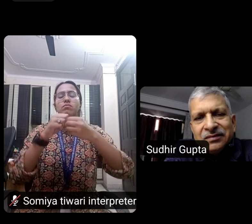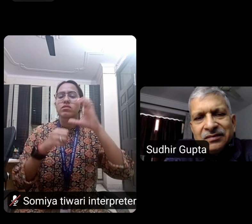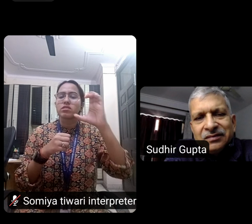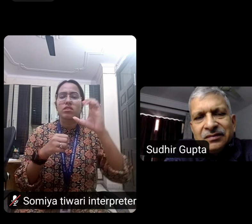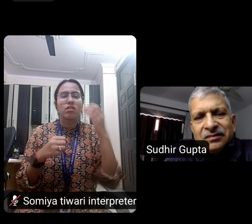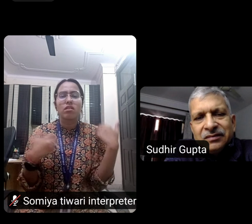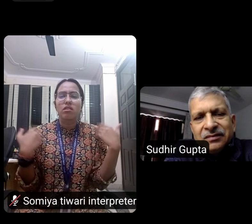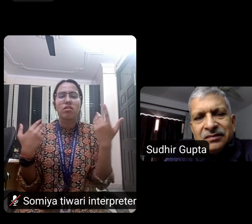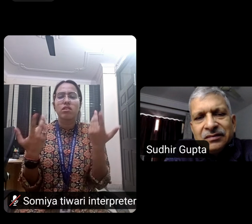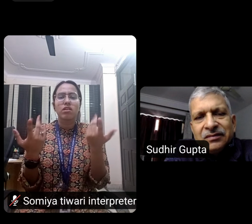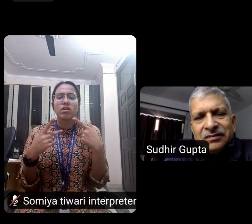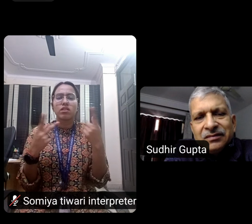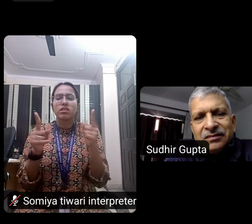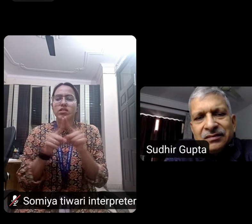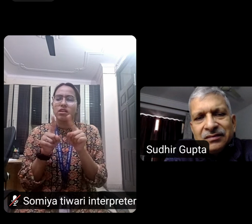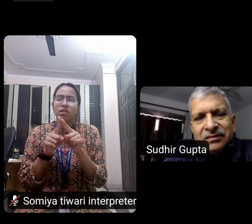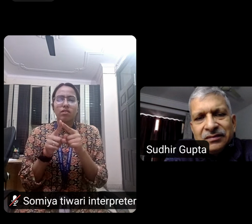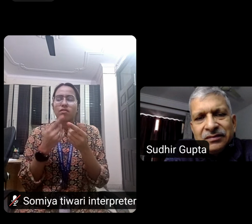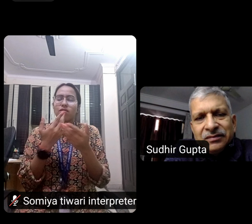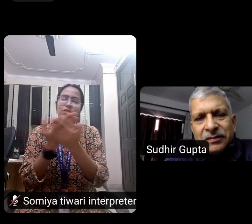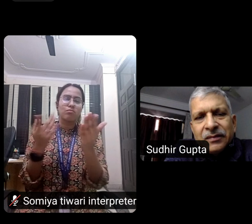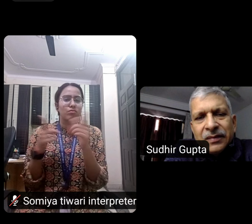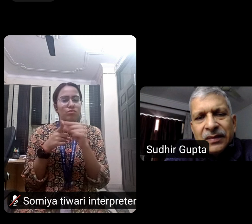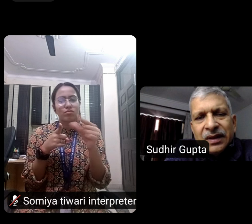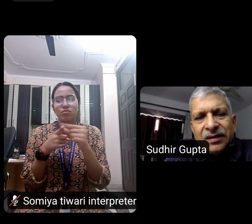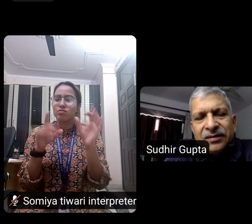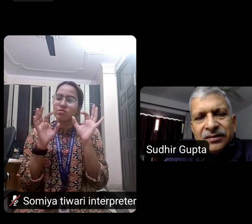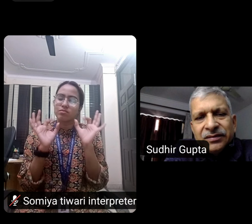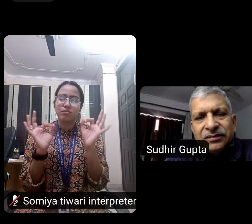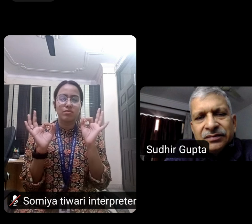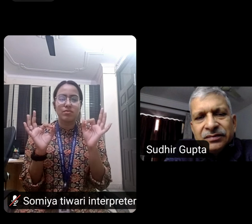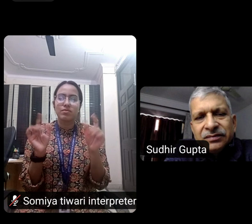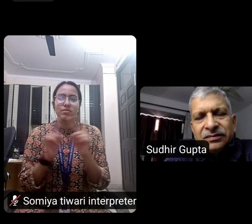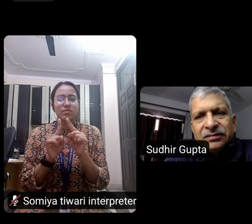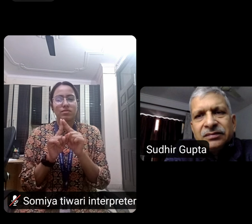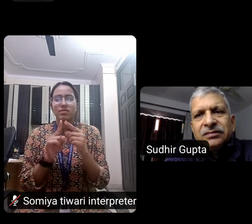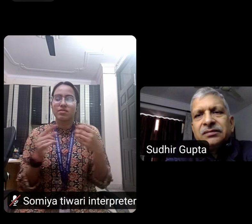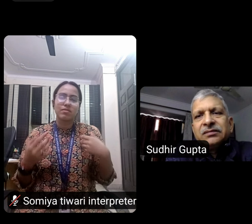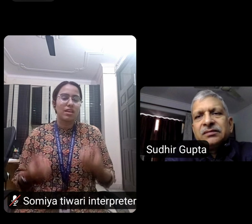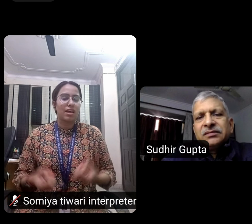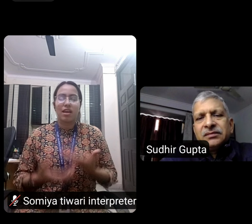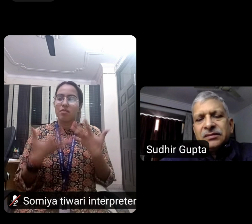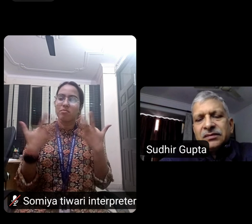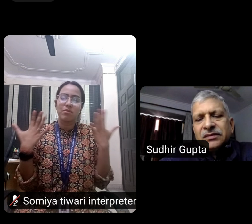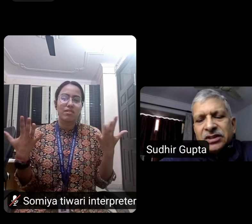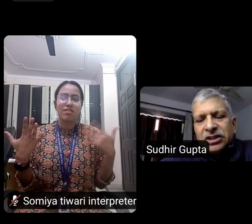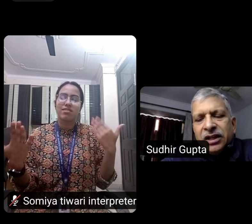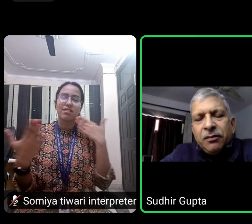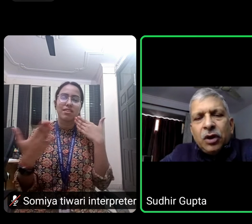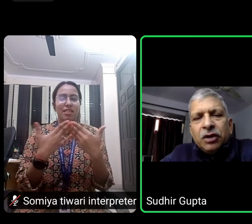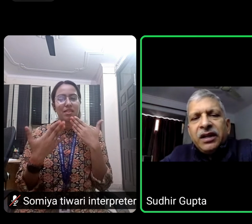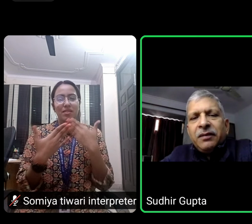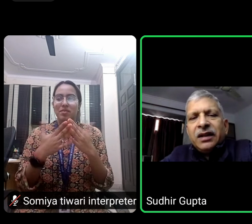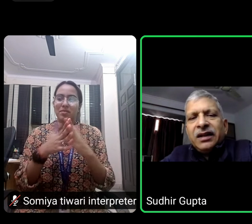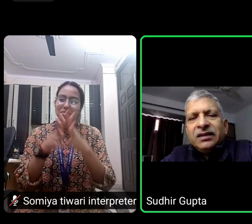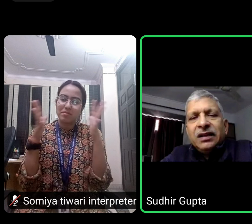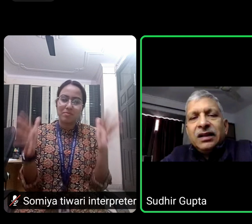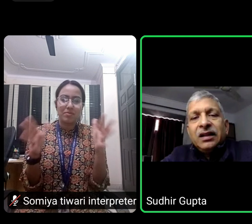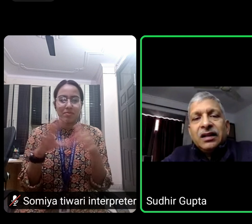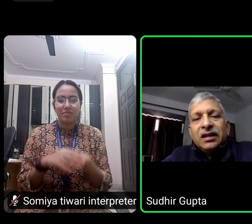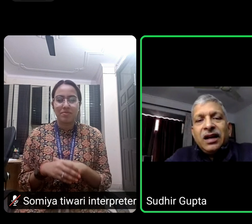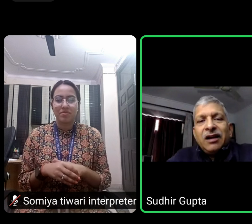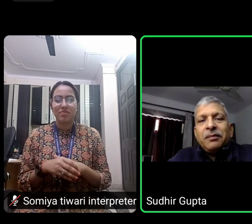था कि सर और मैम सब आप लोग बहुत करते हैं ऐसे ऐसे बच्चे के लिए, मैं तो बहुत धन्यवाद देती हूँ आप लोग को सर। चलिए बहुत बढ़िया बात